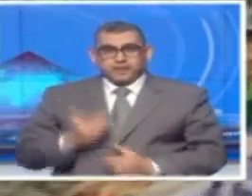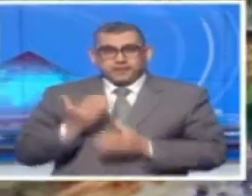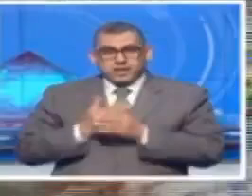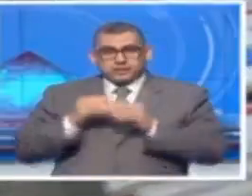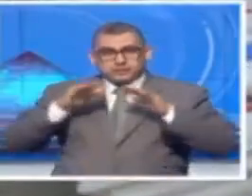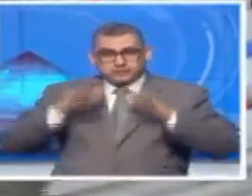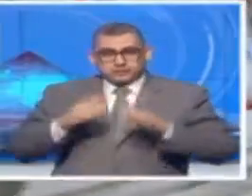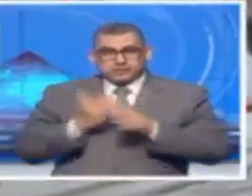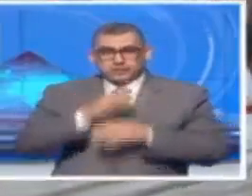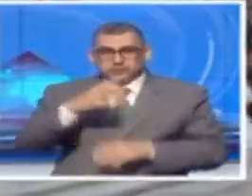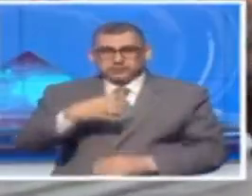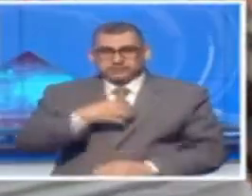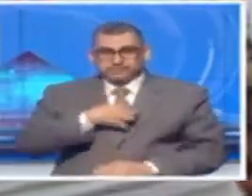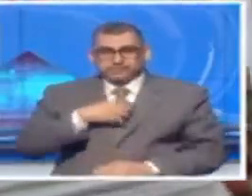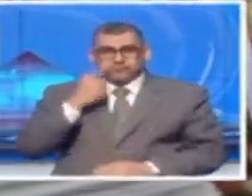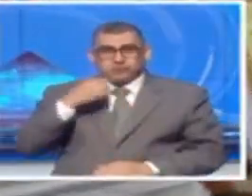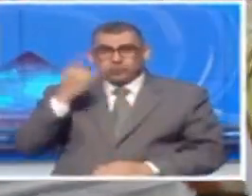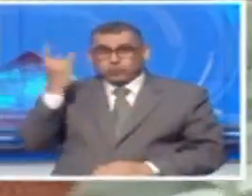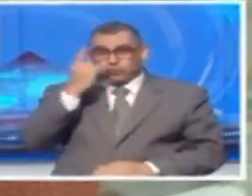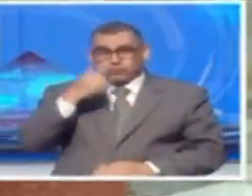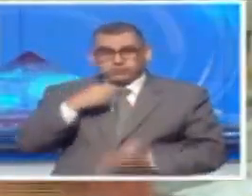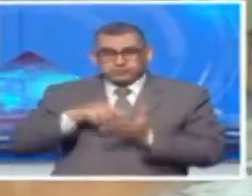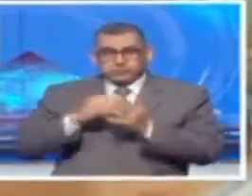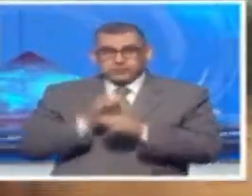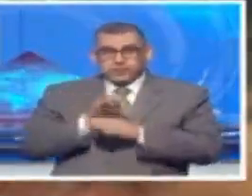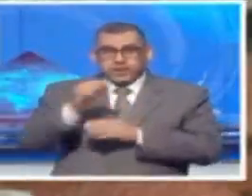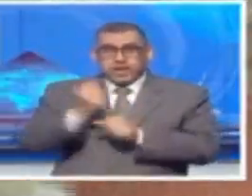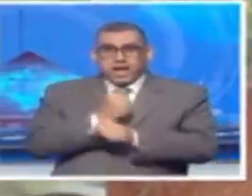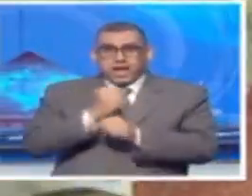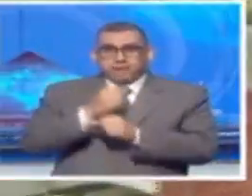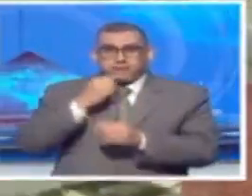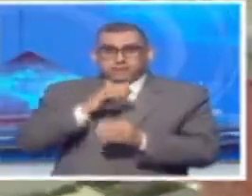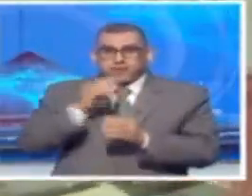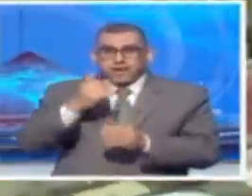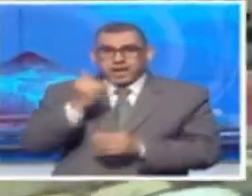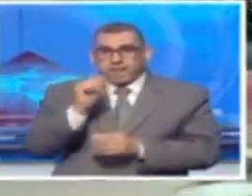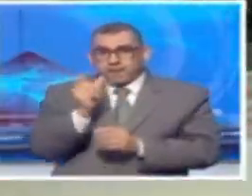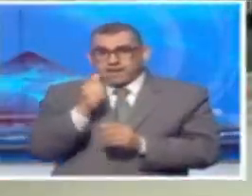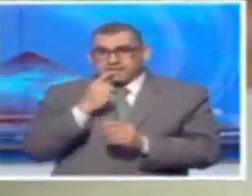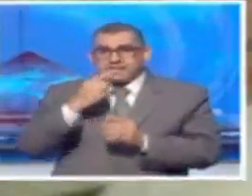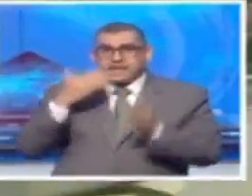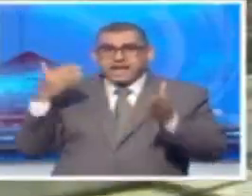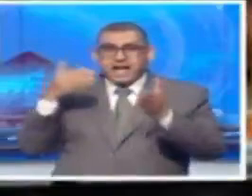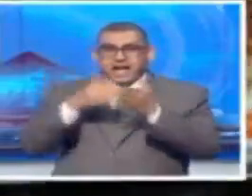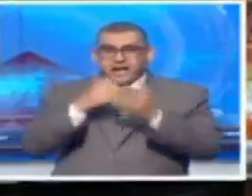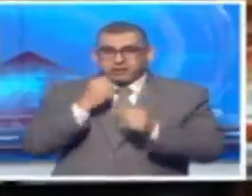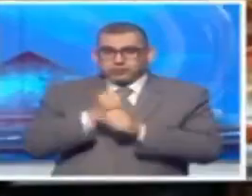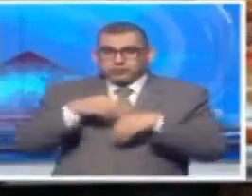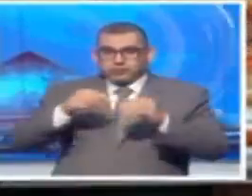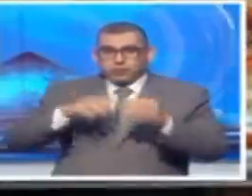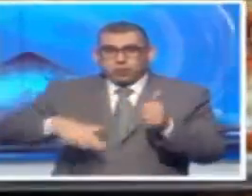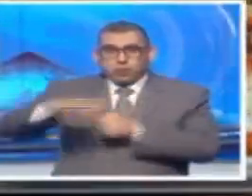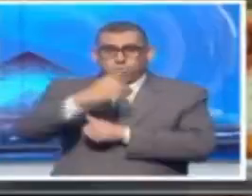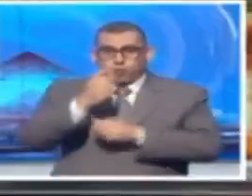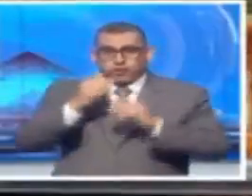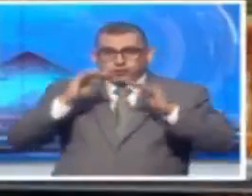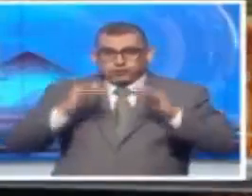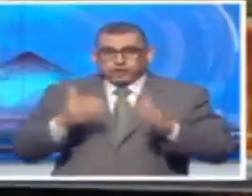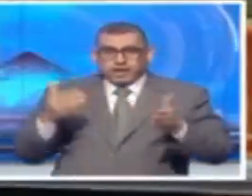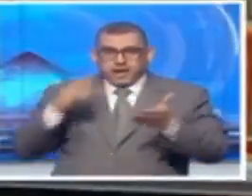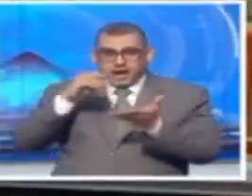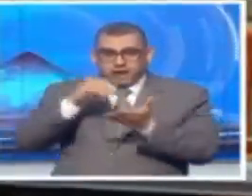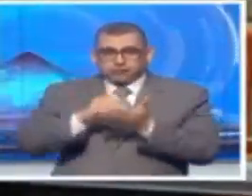تخفيفا عن المواطنين، الداخلية تقرر مد عمل منافذ أمان لنهاية العام ومبادرة كلنا واحد حتى